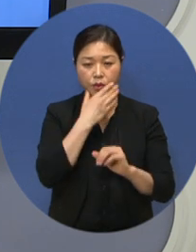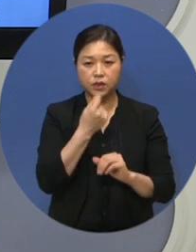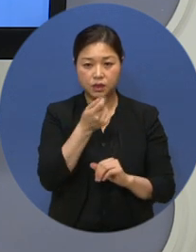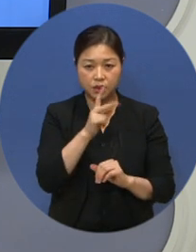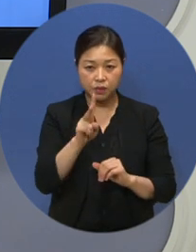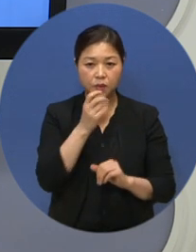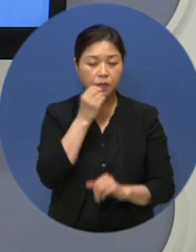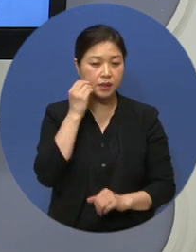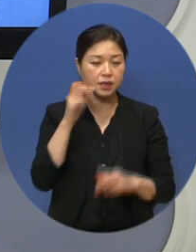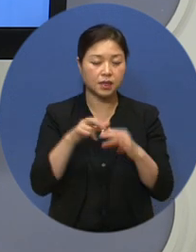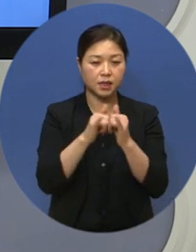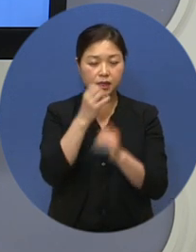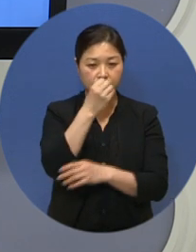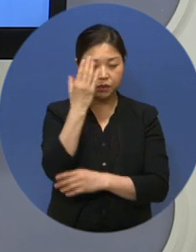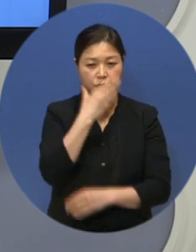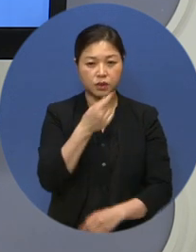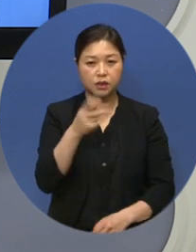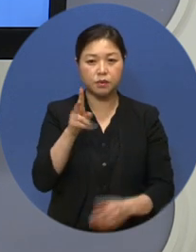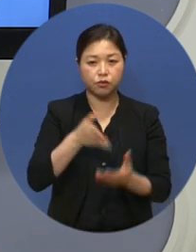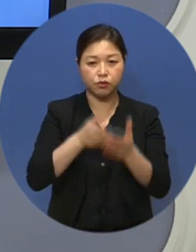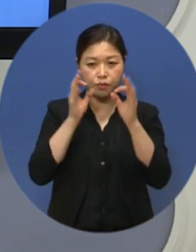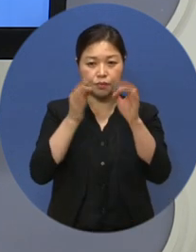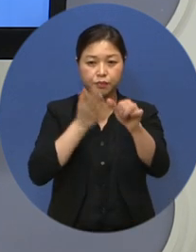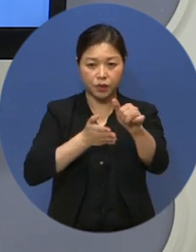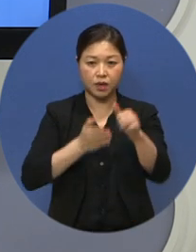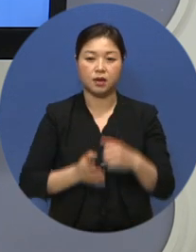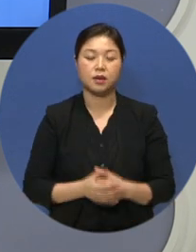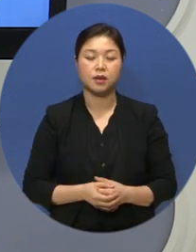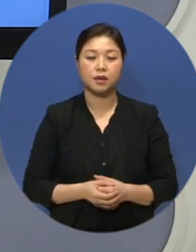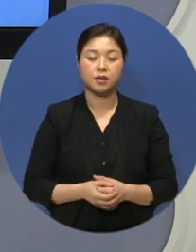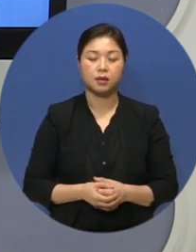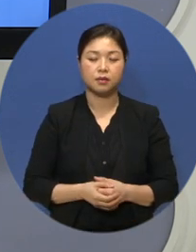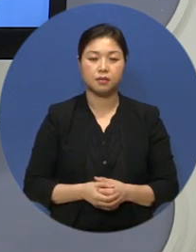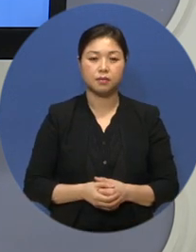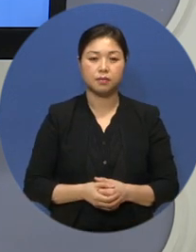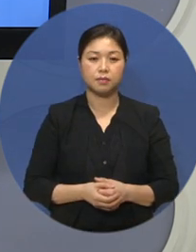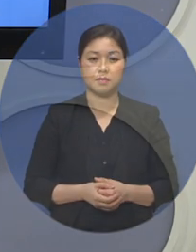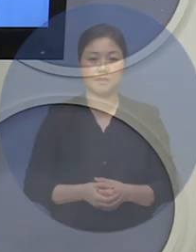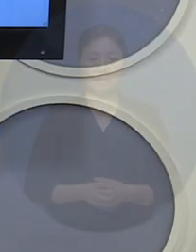편 손 페이지와 장애인 신문 복지 tv 뉴스를 통해 확인할 수 있습니다